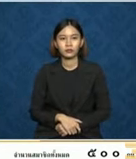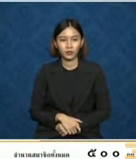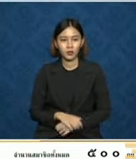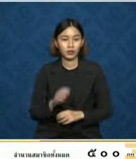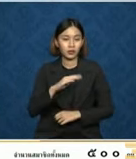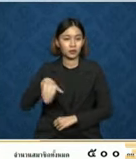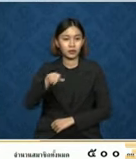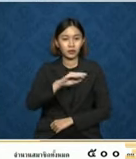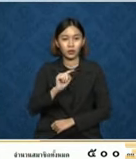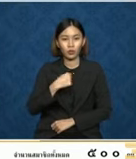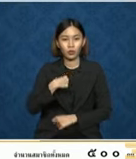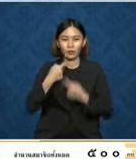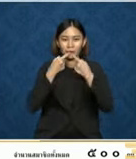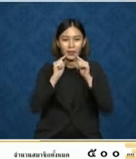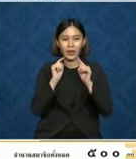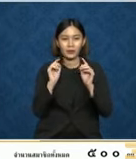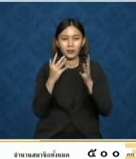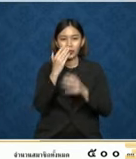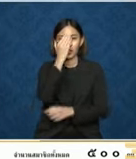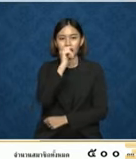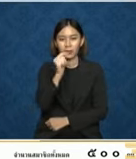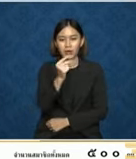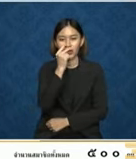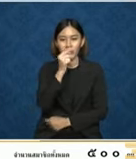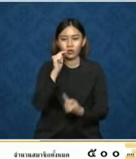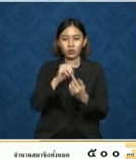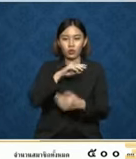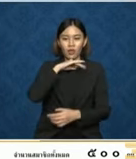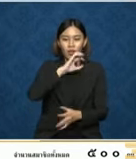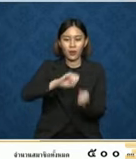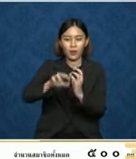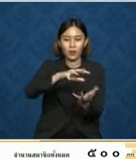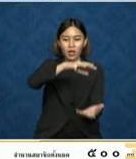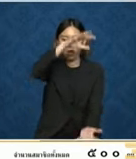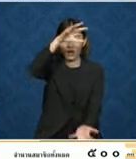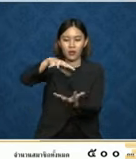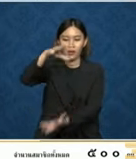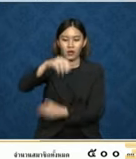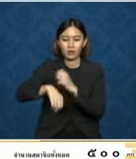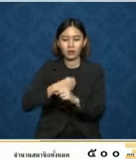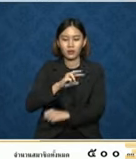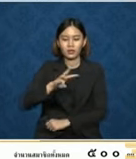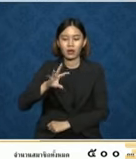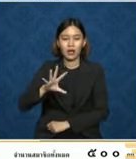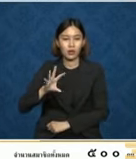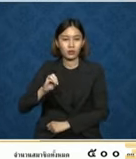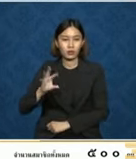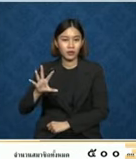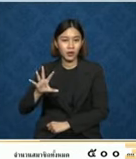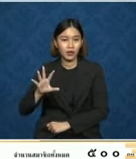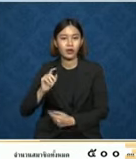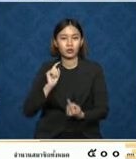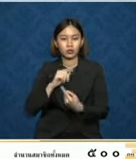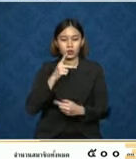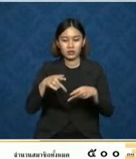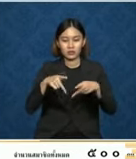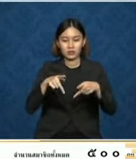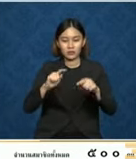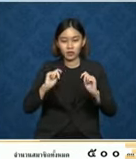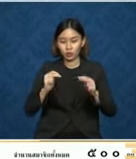ทุกท่านครับผมจึงไม่แปลกใจจริงๆที่เราจะได้เห็นปริมาณขยะมูลฝอยตกค้างในปี2565ของจังหวัดปทุมธ